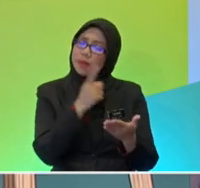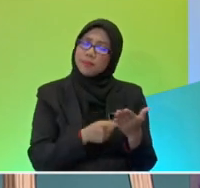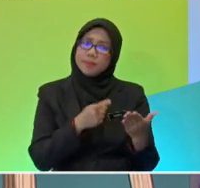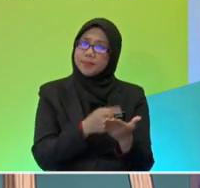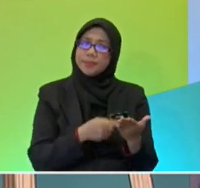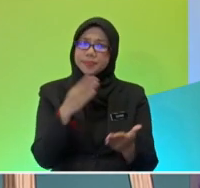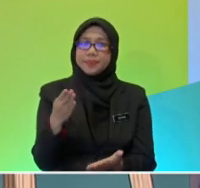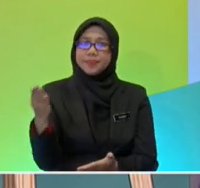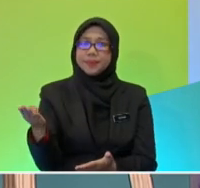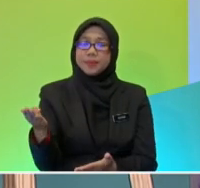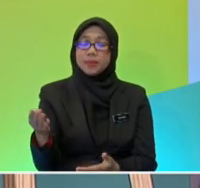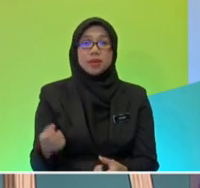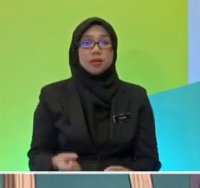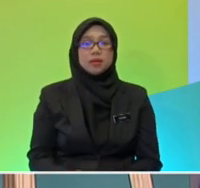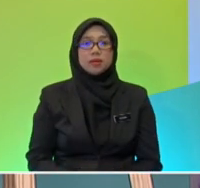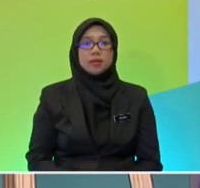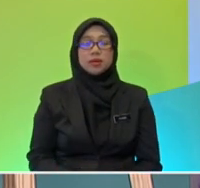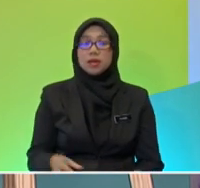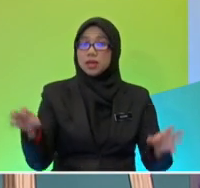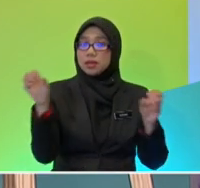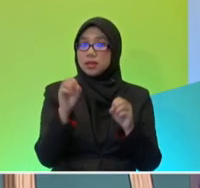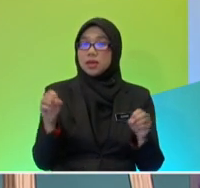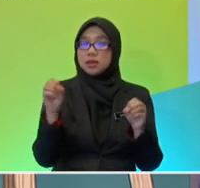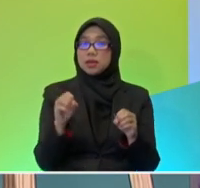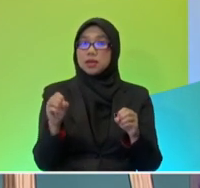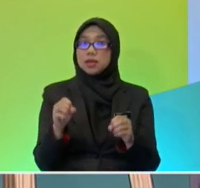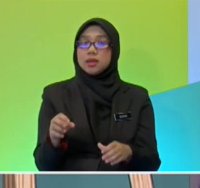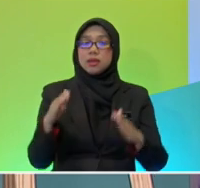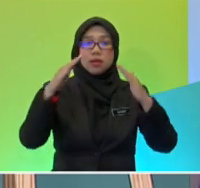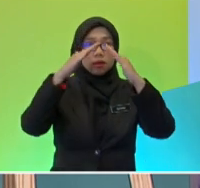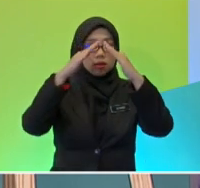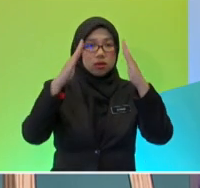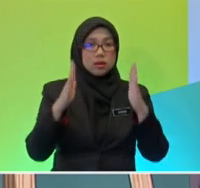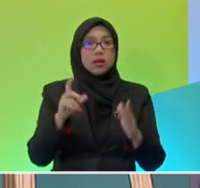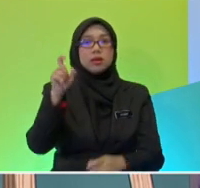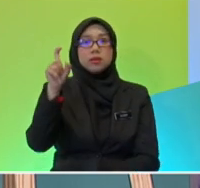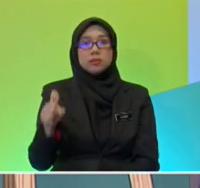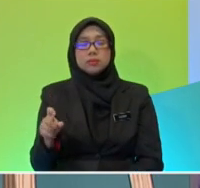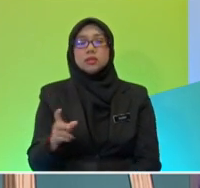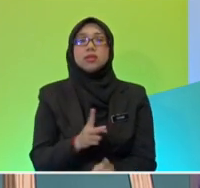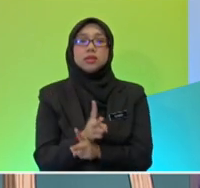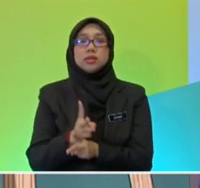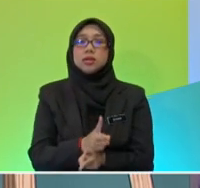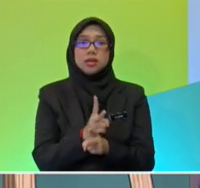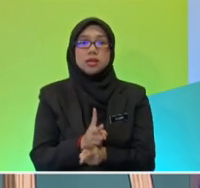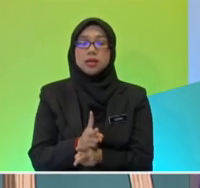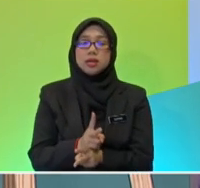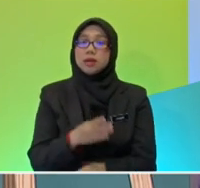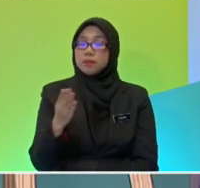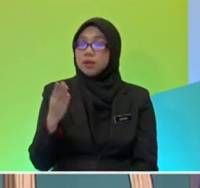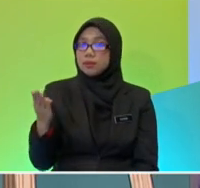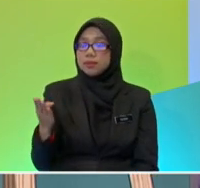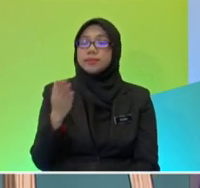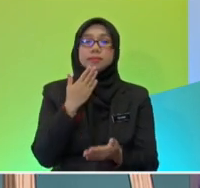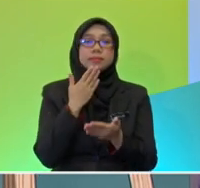rumah kita bila ibu kita ibu apa kita tiada di rumah bisa menjaga barang-barang di dalam rumah dalam keadaan yang baik sebagaimana